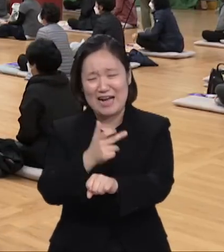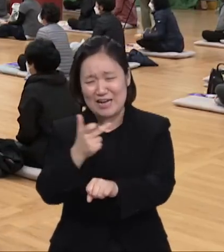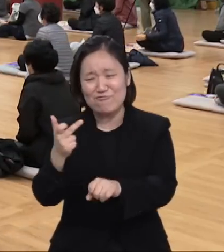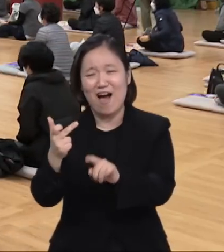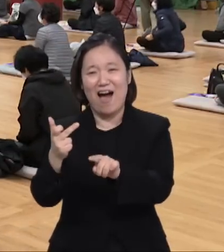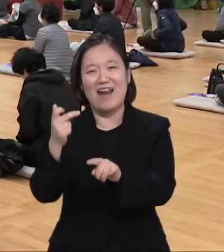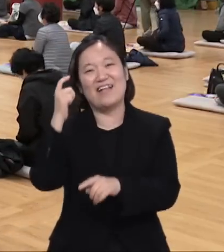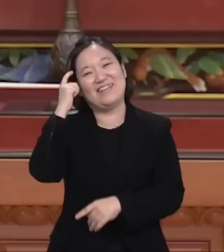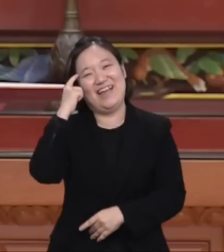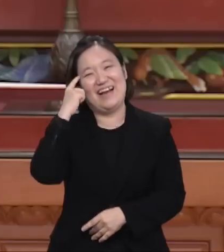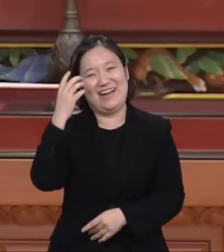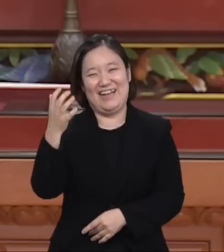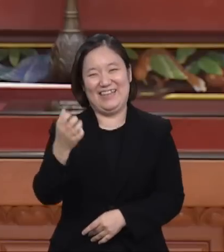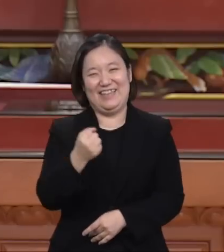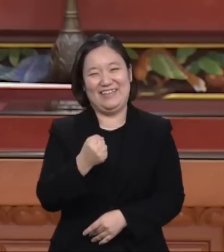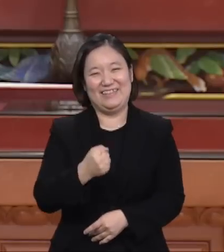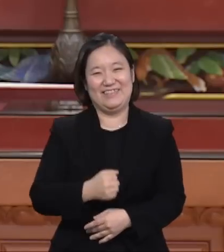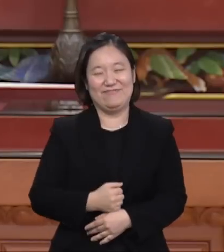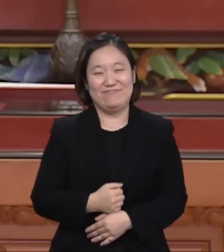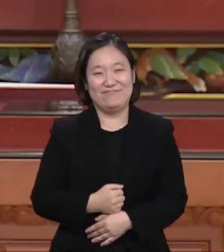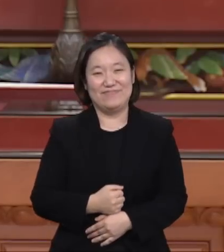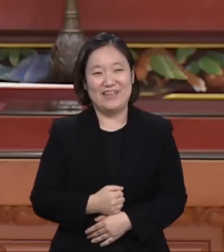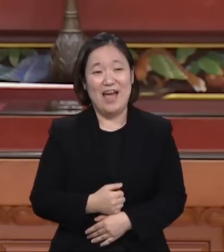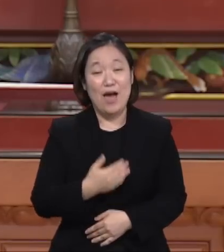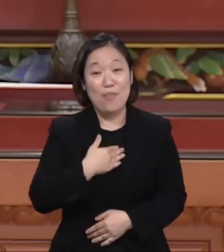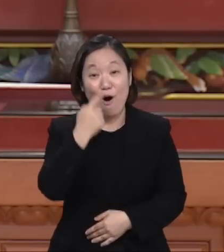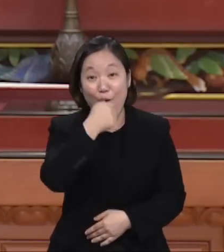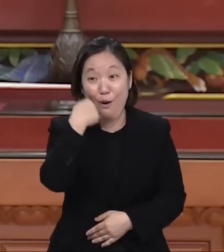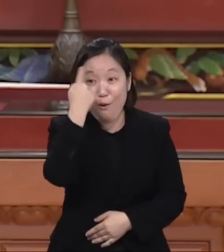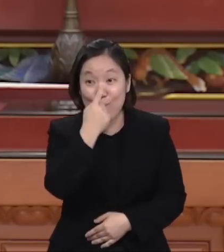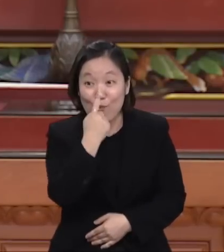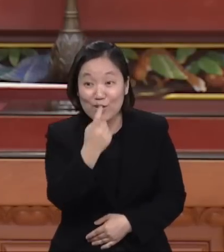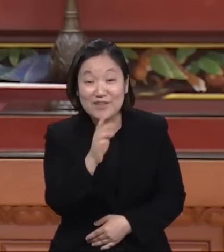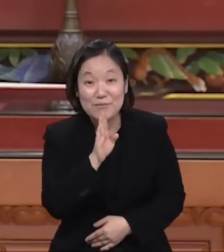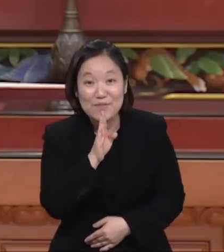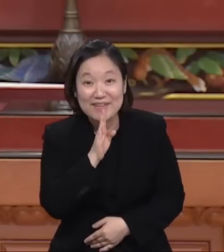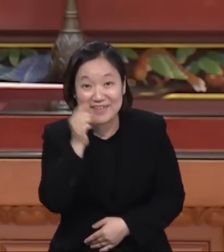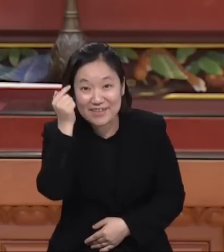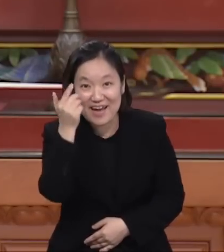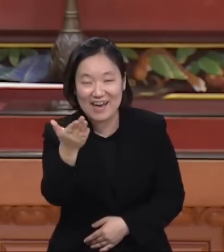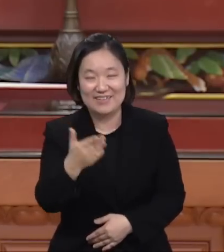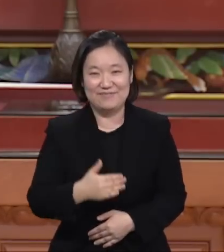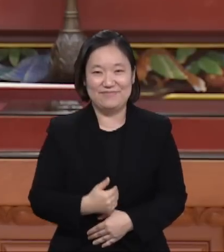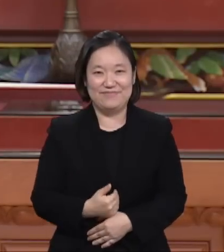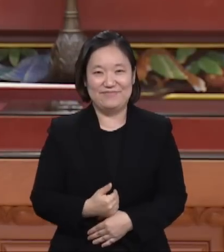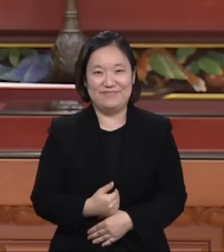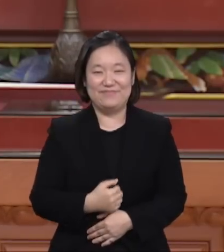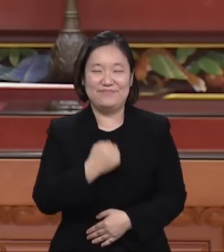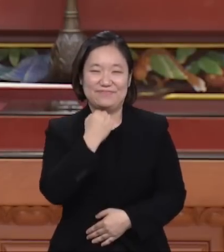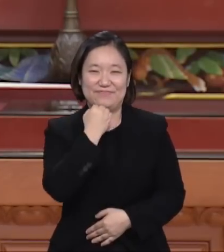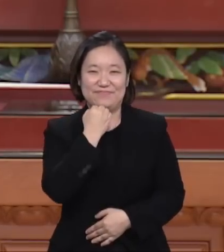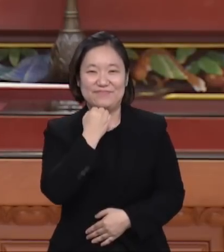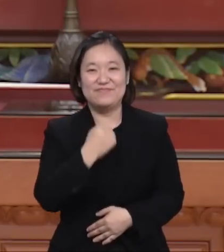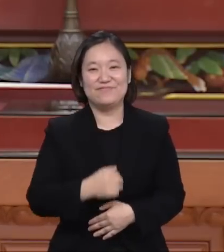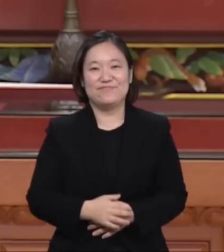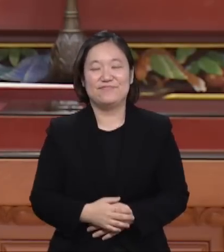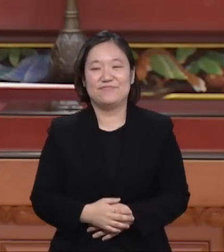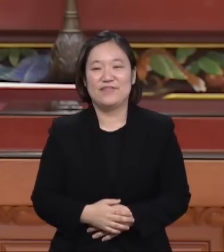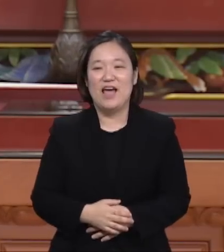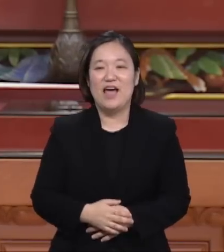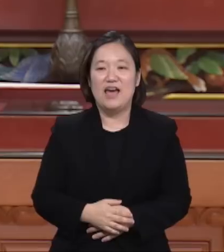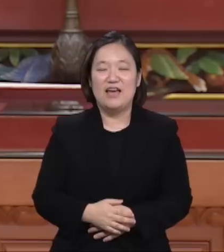참 지혜롭구나 실물이나요 그죠 그렇다고 퉁칩시다 하여튼 이렇게